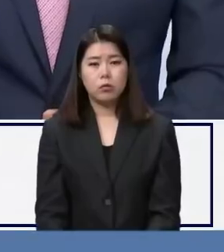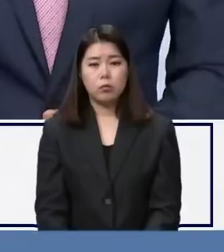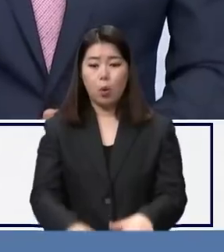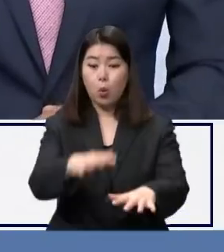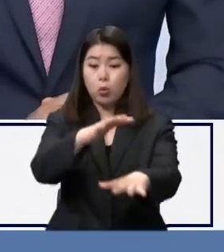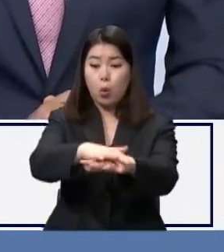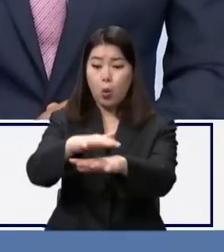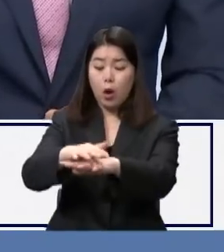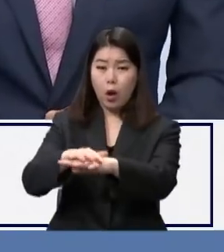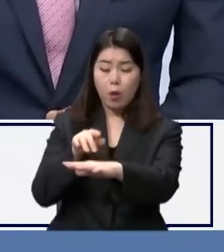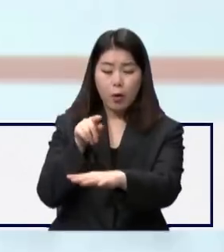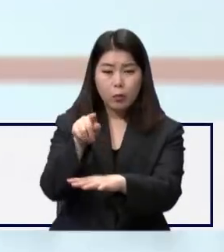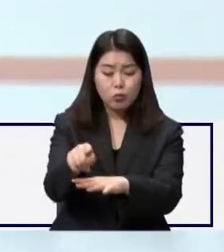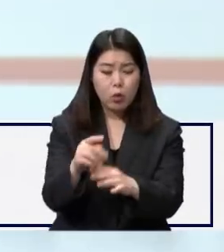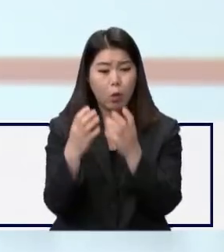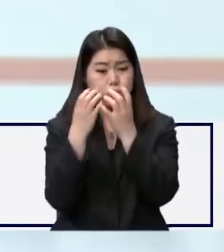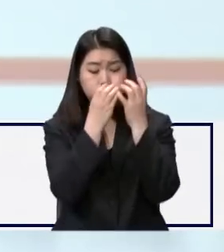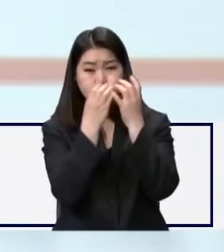방문한